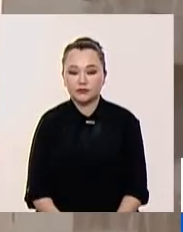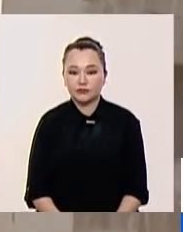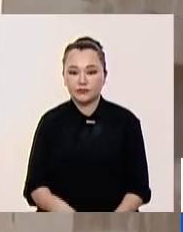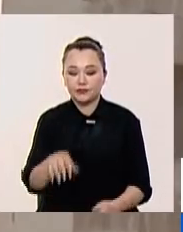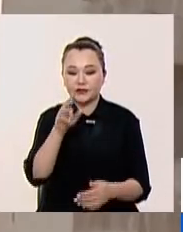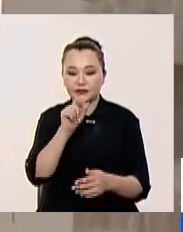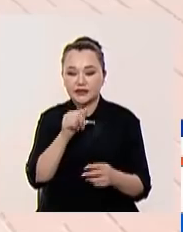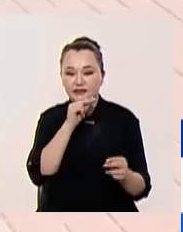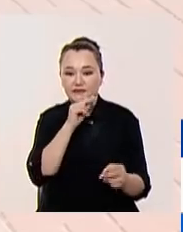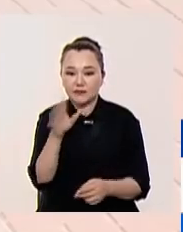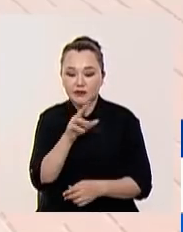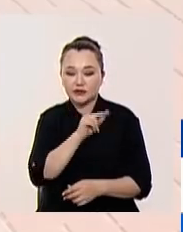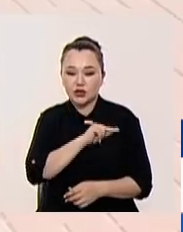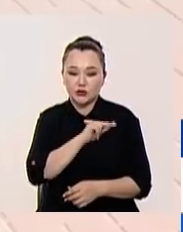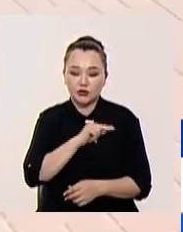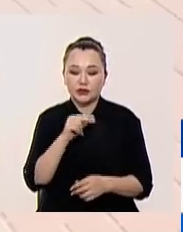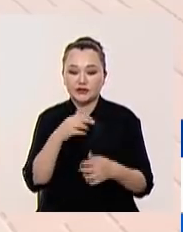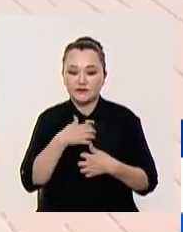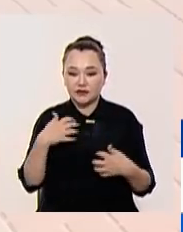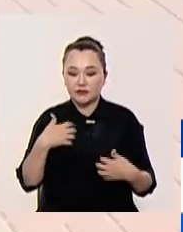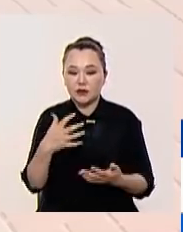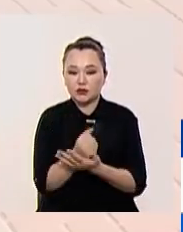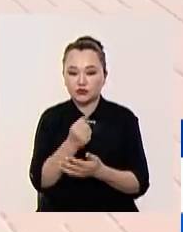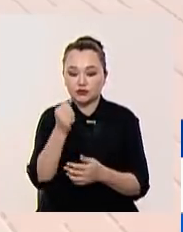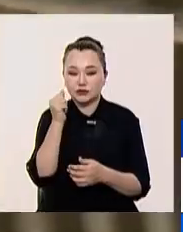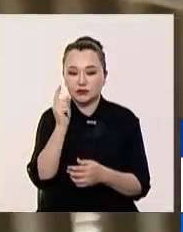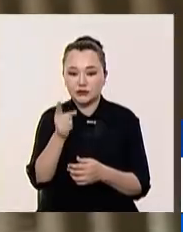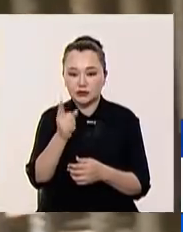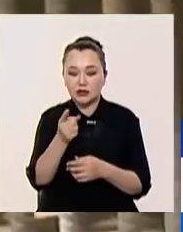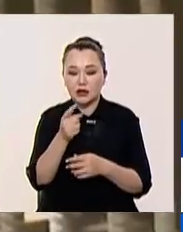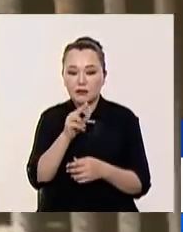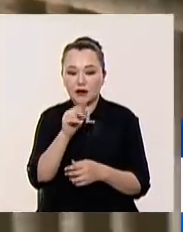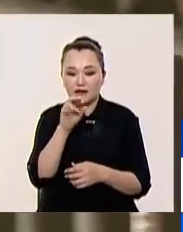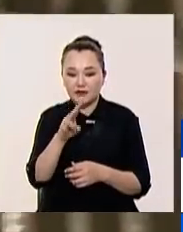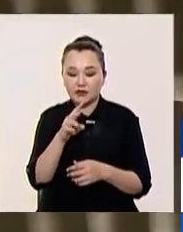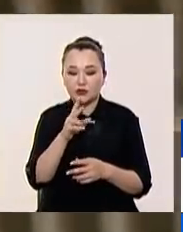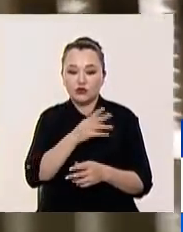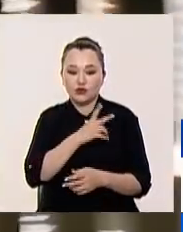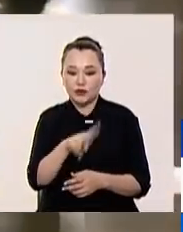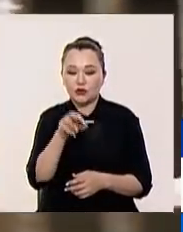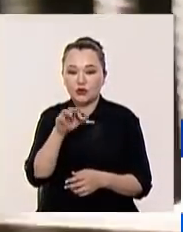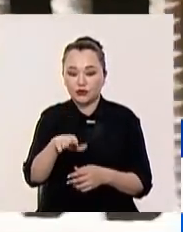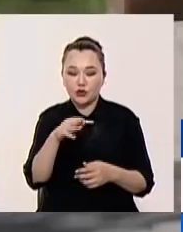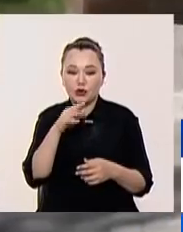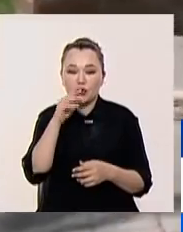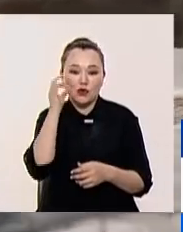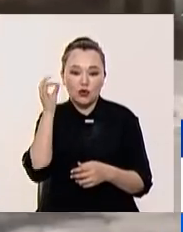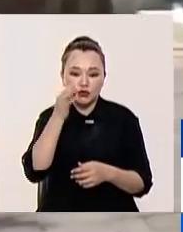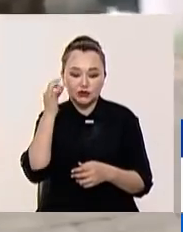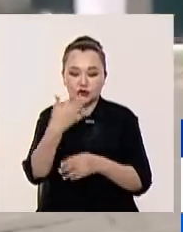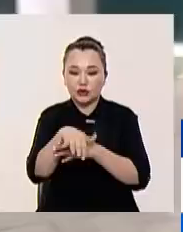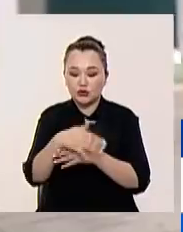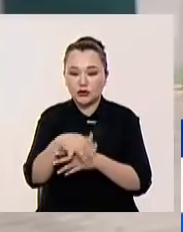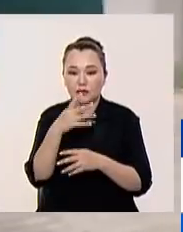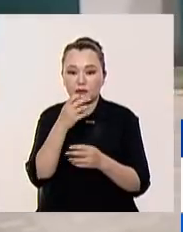За невнимательность сотрудники зверинца получили выговор. По их данным, павлин погиб от уличных кошек. Всего в этом году в зоопарке